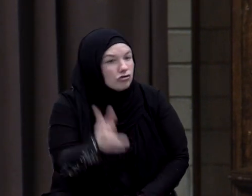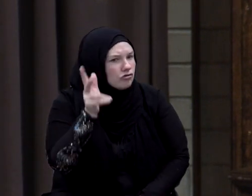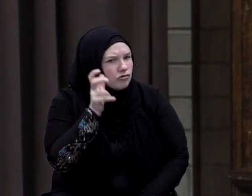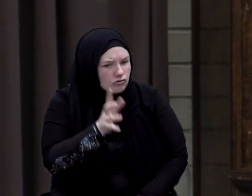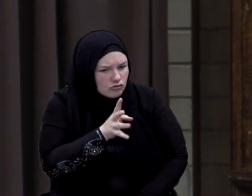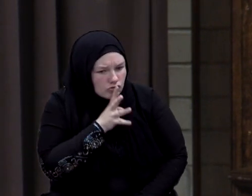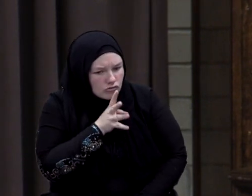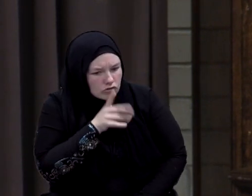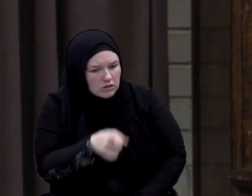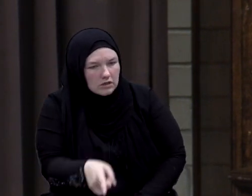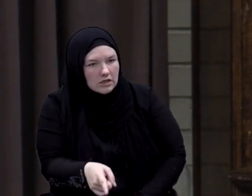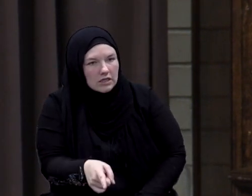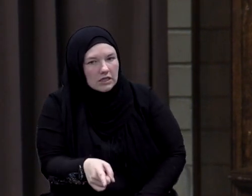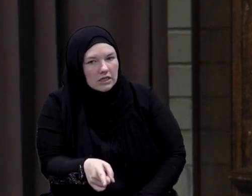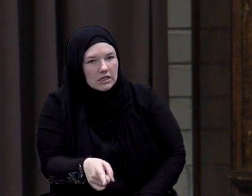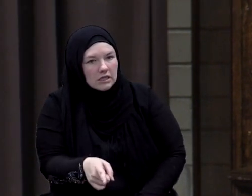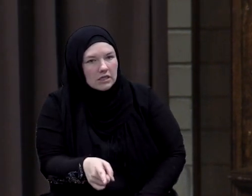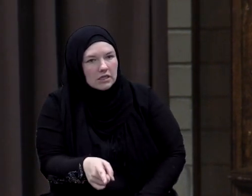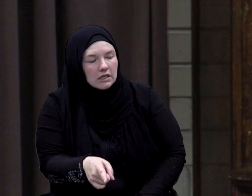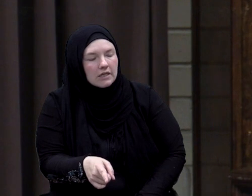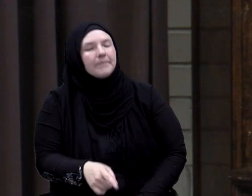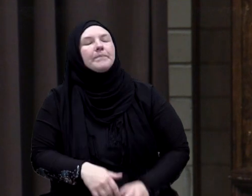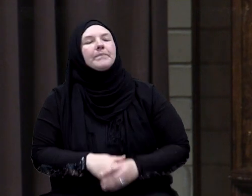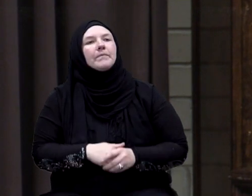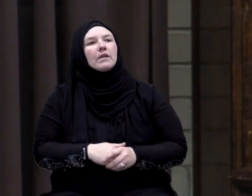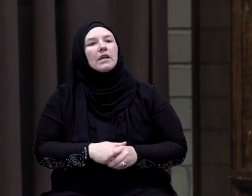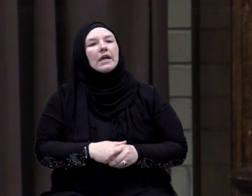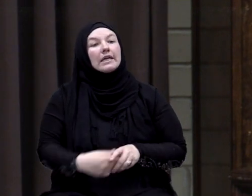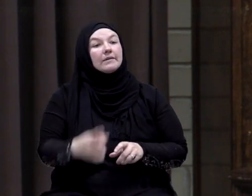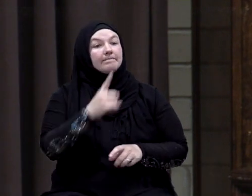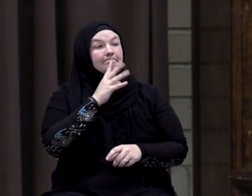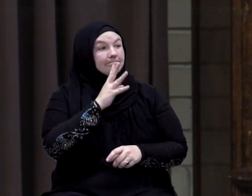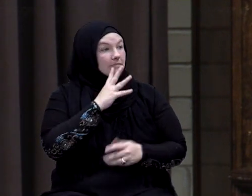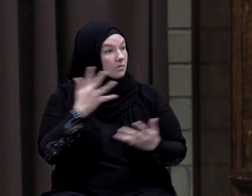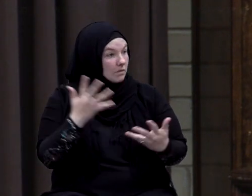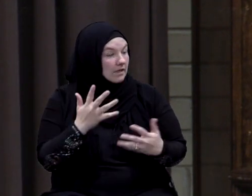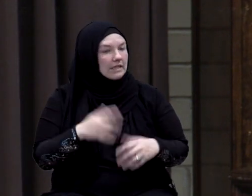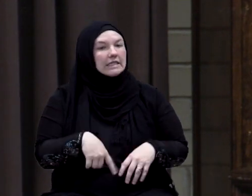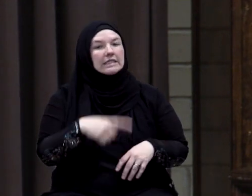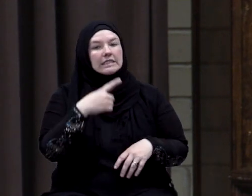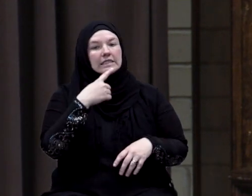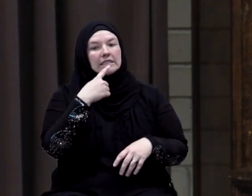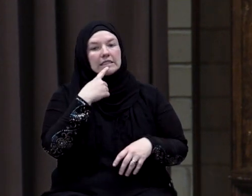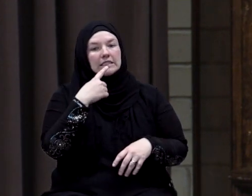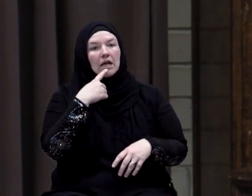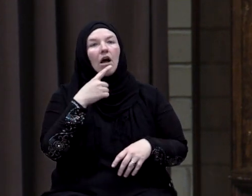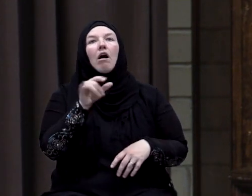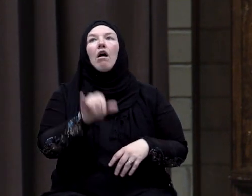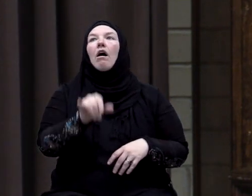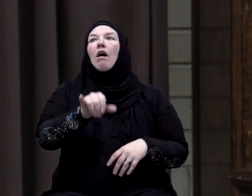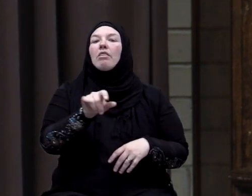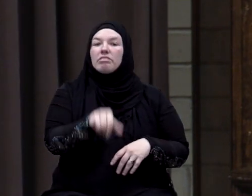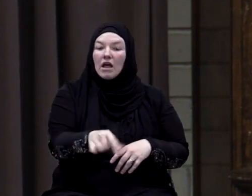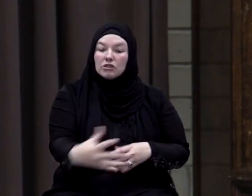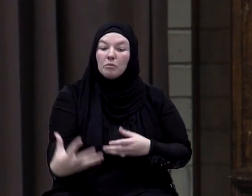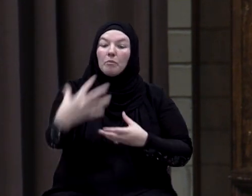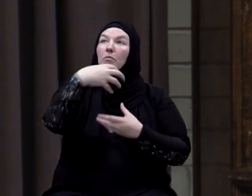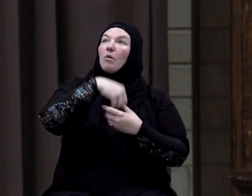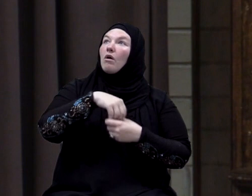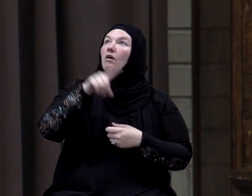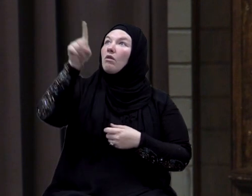says, هذا من فضل ربي. This is part of the blessings of Allah upon